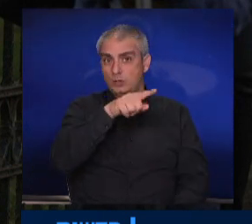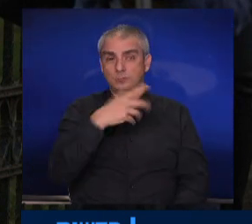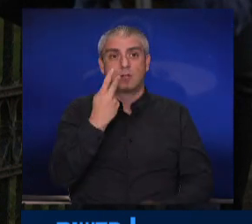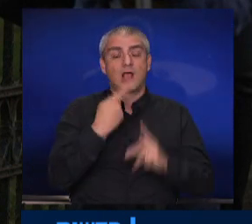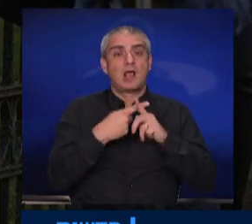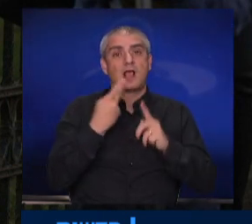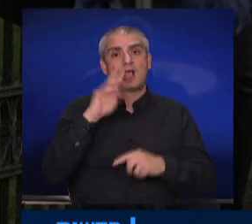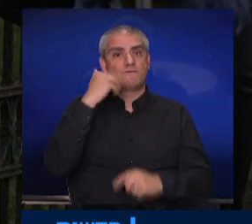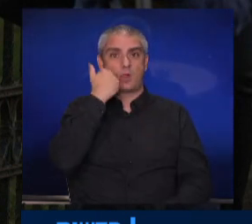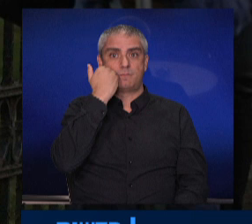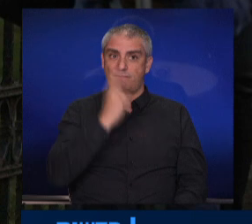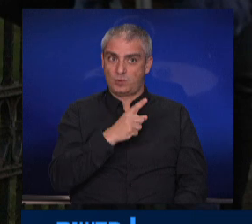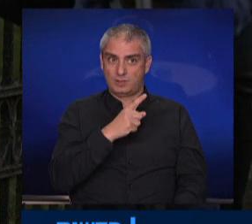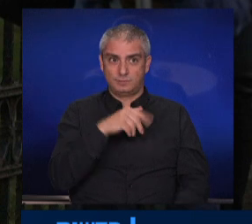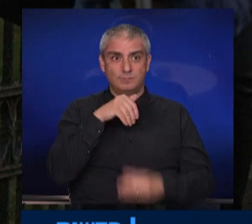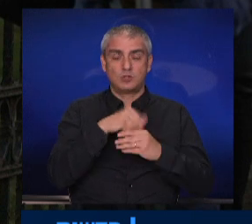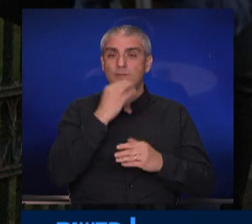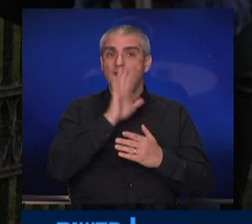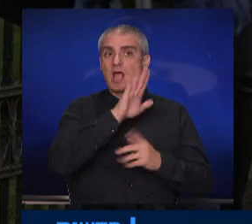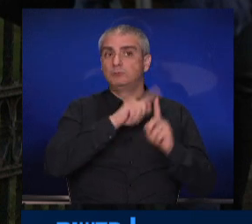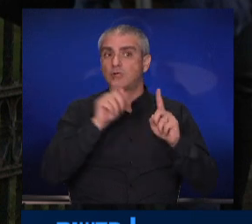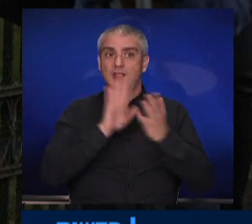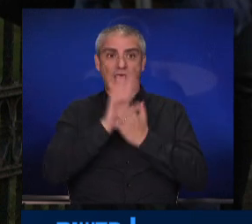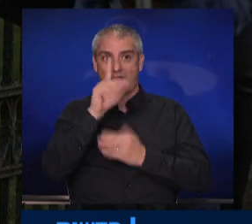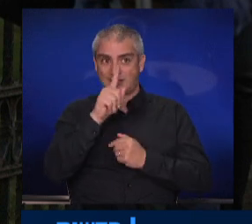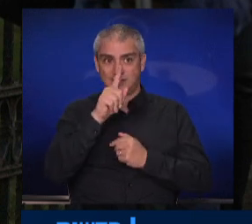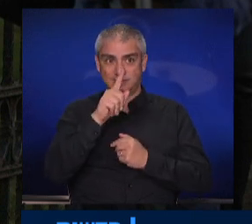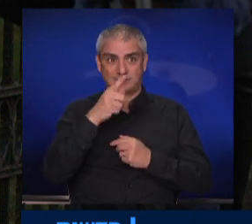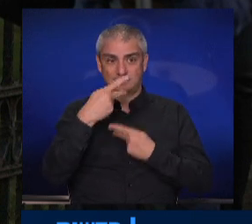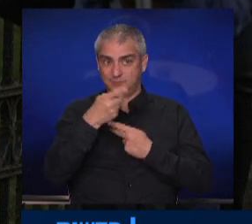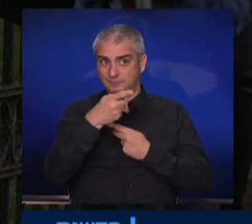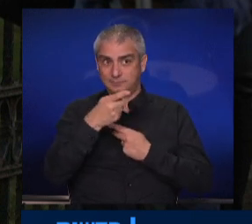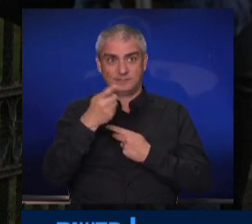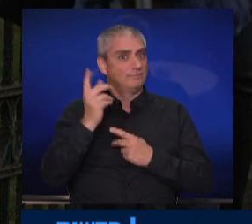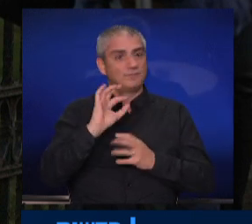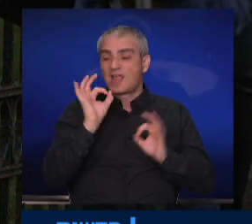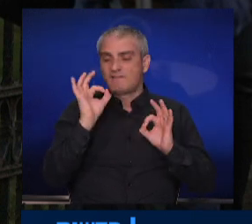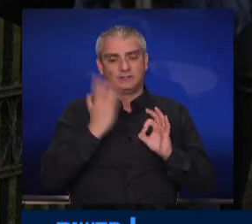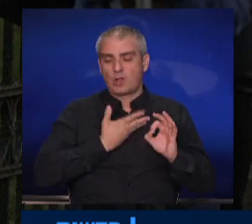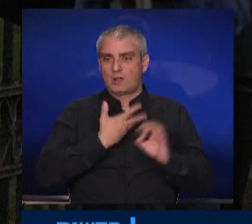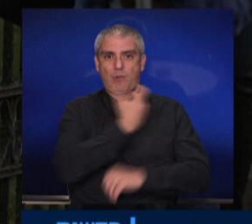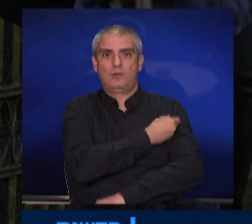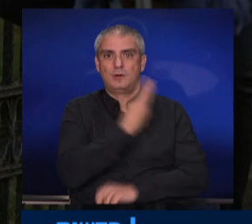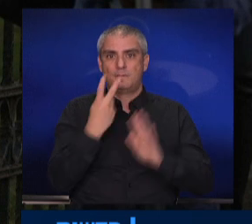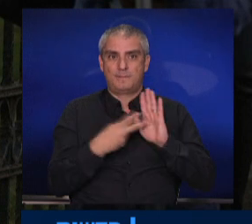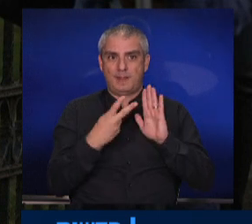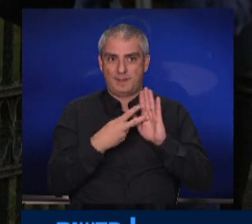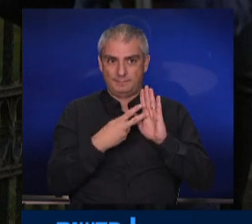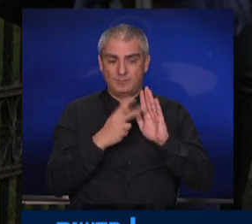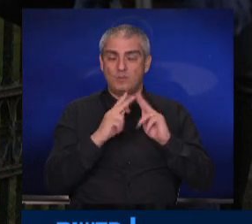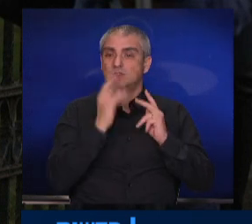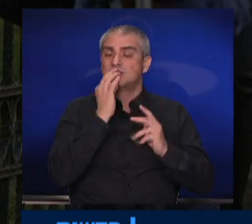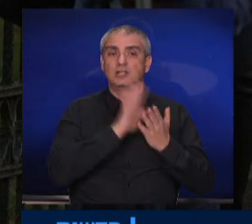מזה של מבוגרים. מקרב בני 5 עד 11 שהושפזו בשבוע האחרון, אף לא אחד חוסן בשתי מנות. בקבוצת